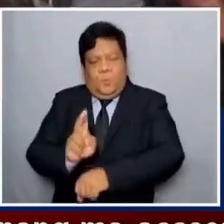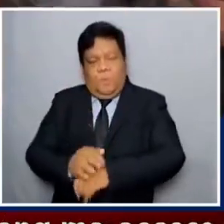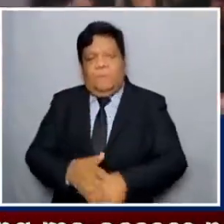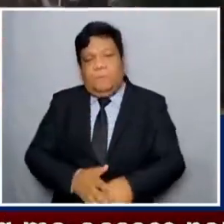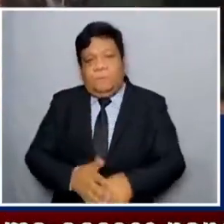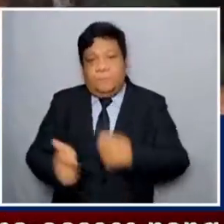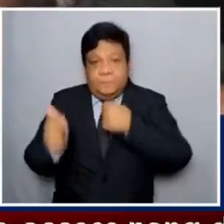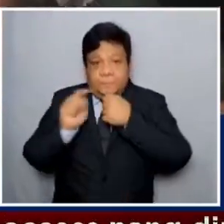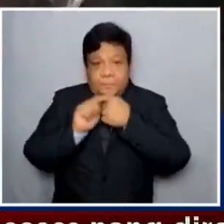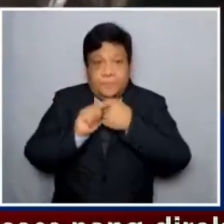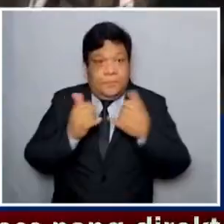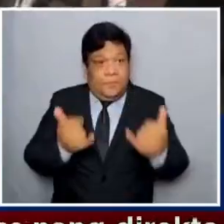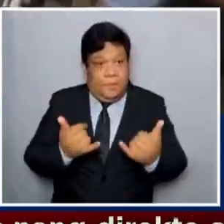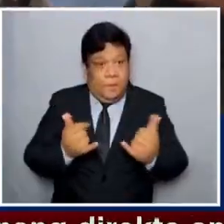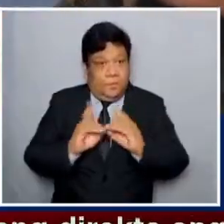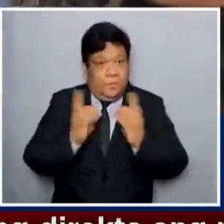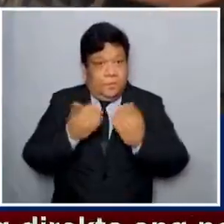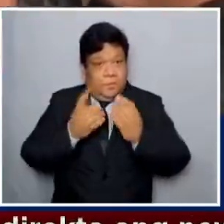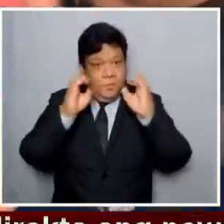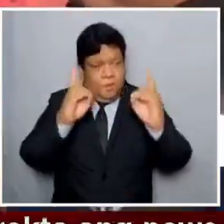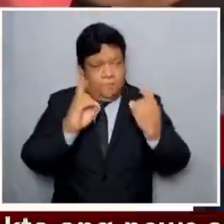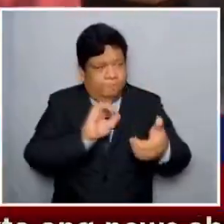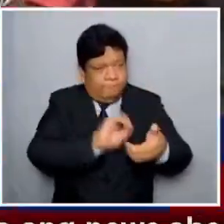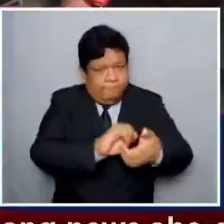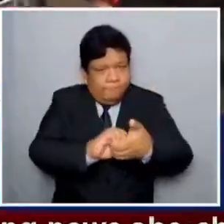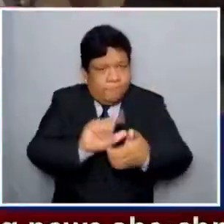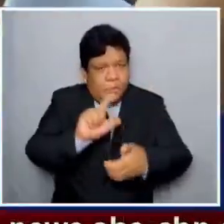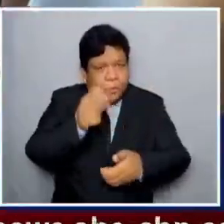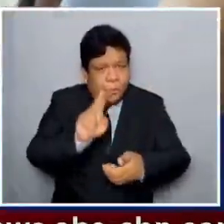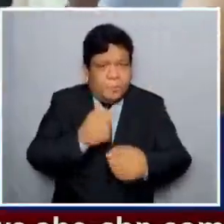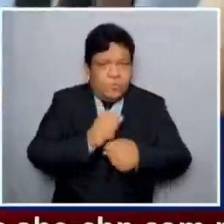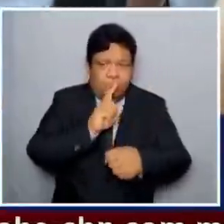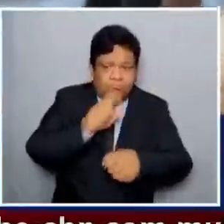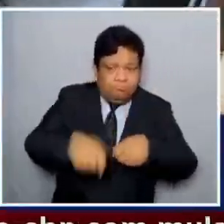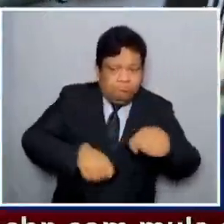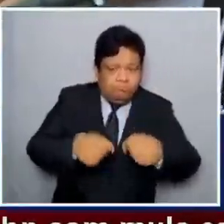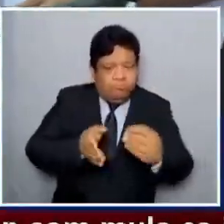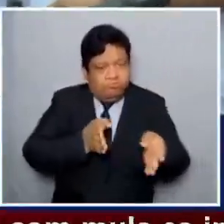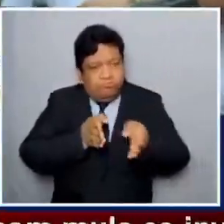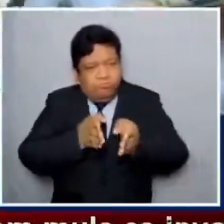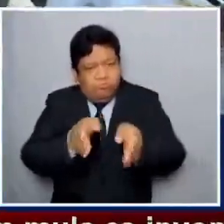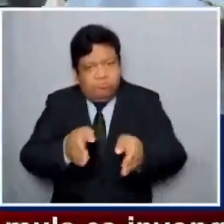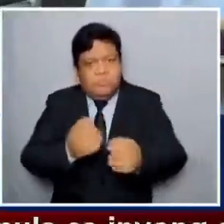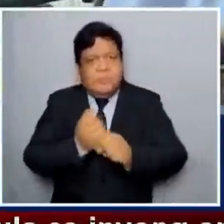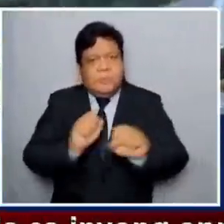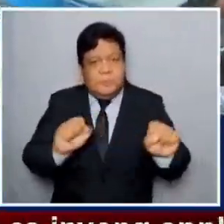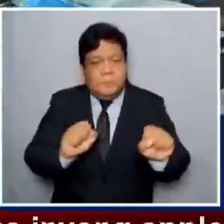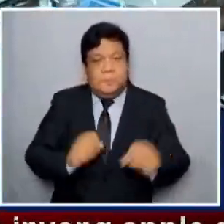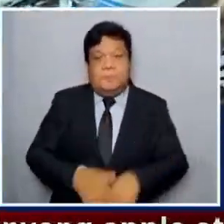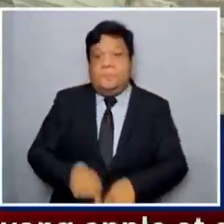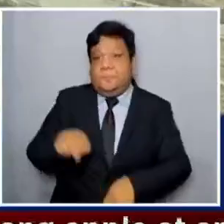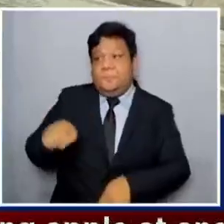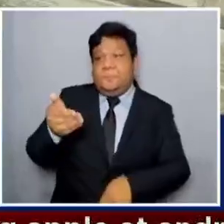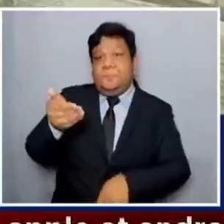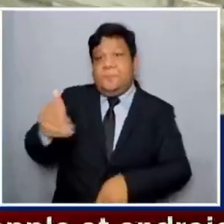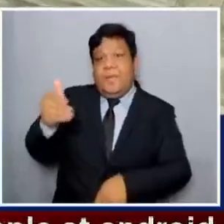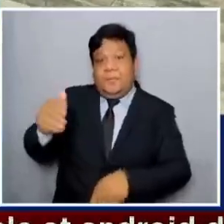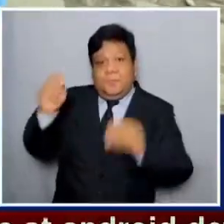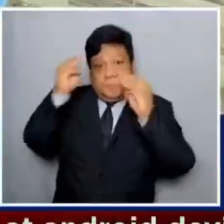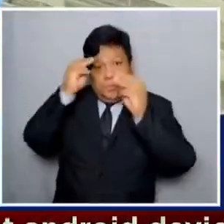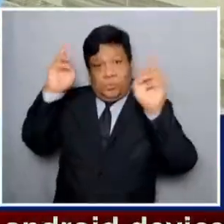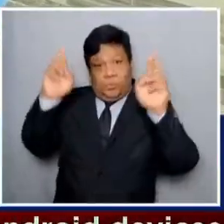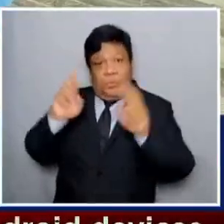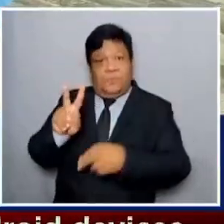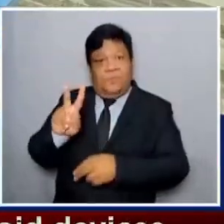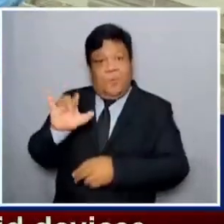LGU para tiyaking ligtas ang mga daan para sa mga siklista. Aminado si Pasig City Mayor Vico Soto na hamon